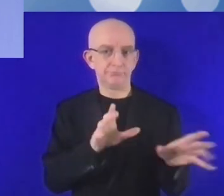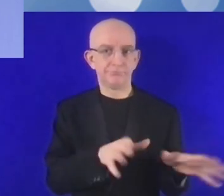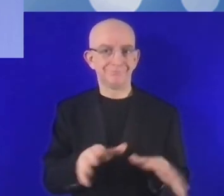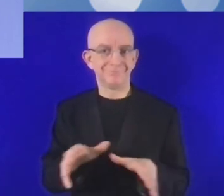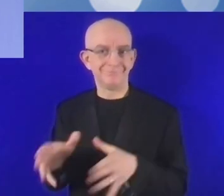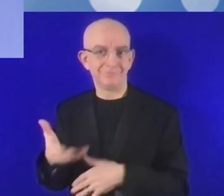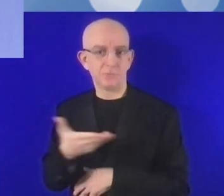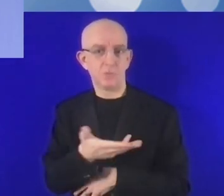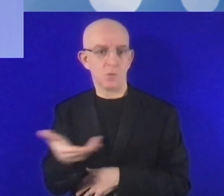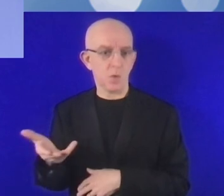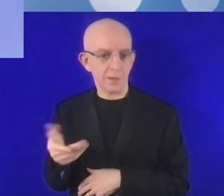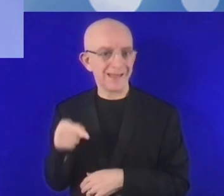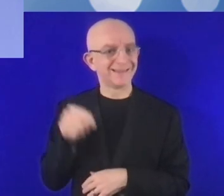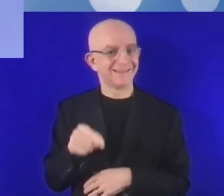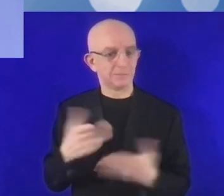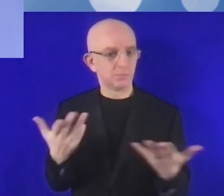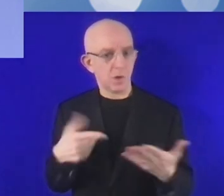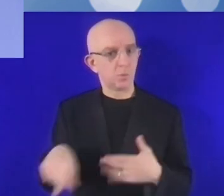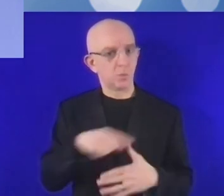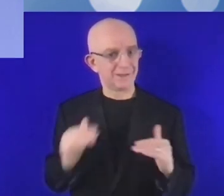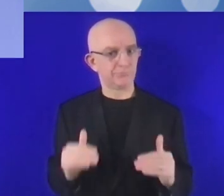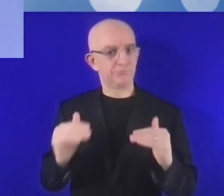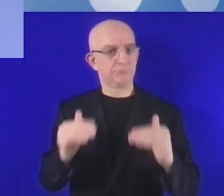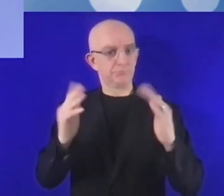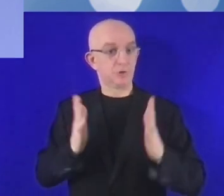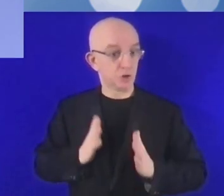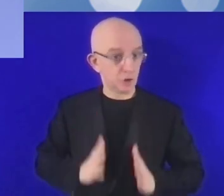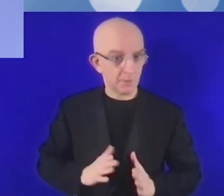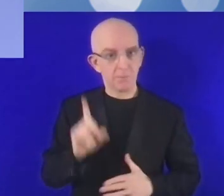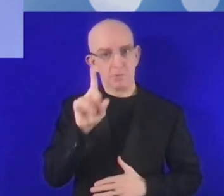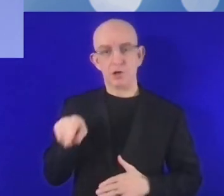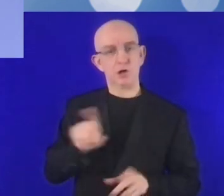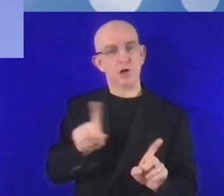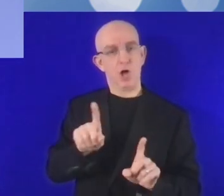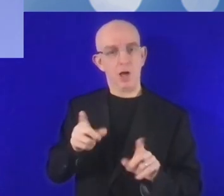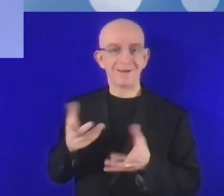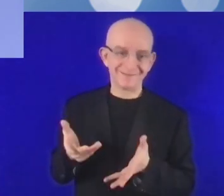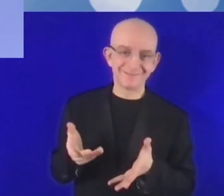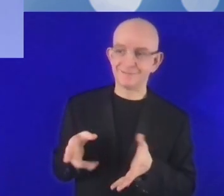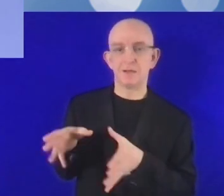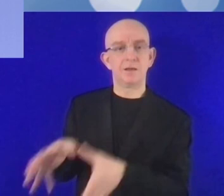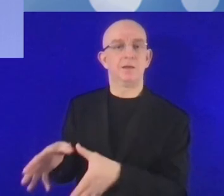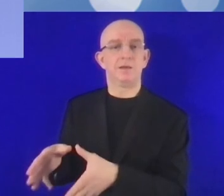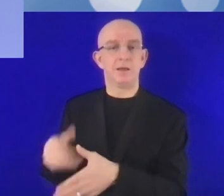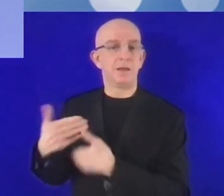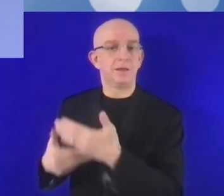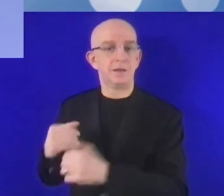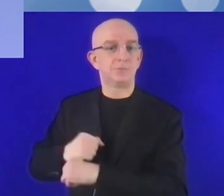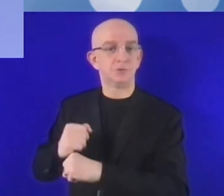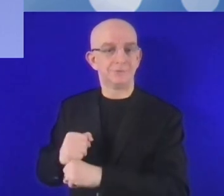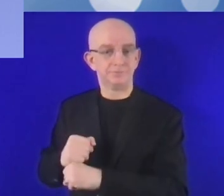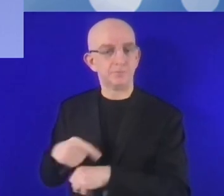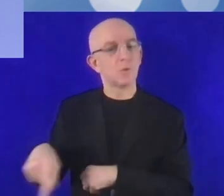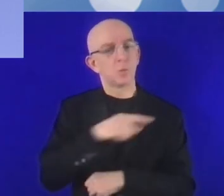这是一个非常比较主观的一个领域。我想，我们应该利用高质量的音乐，能